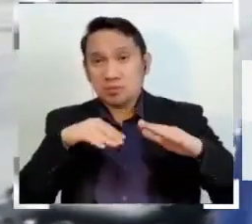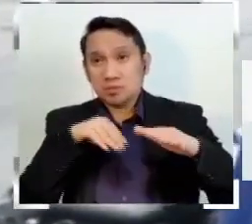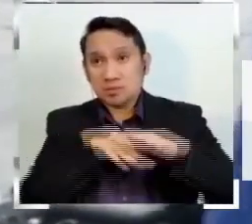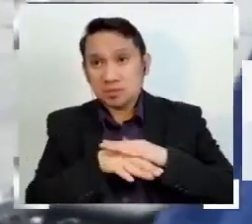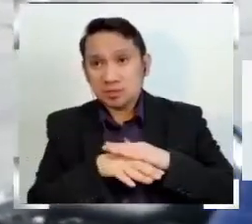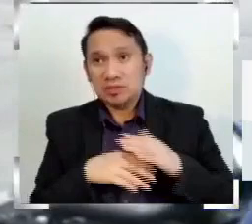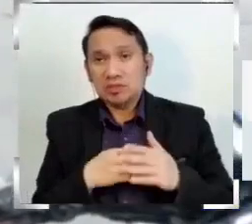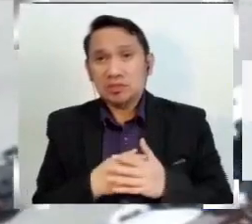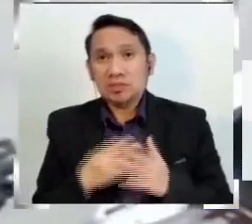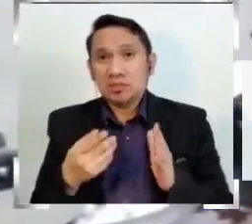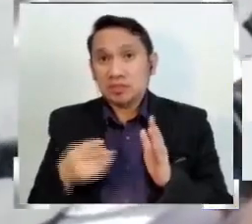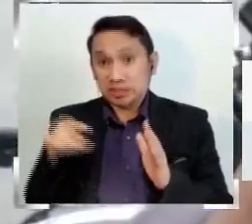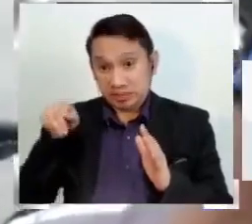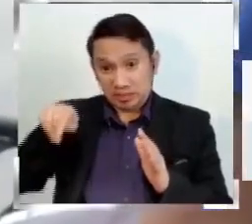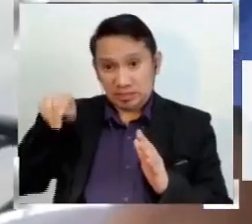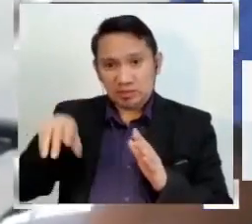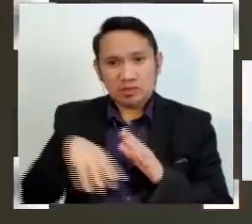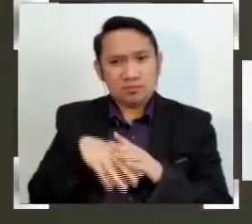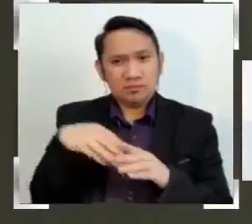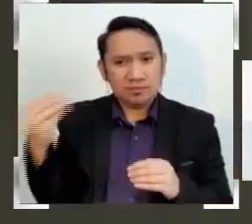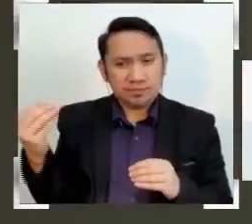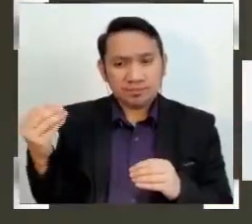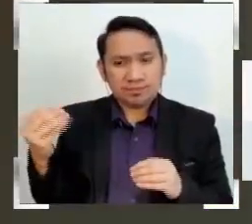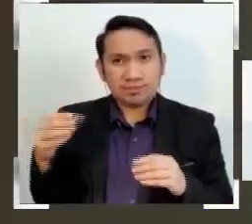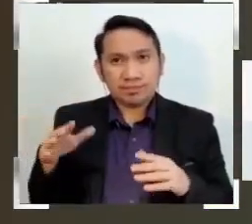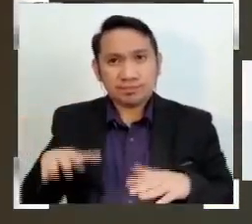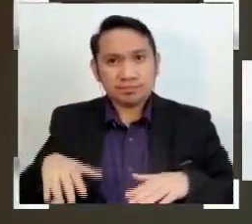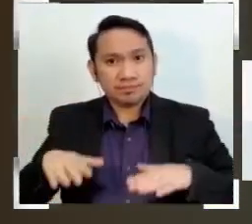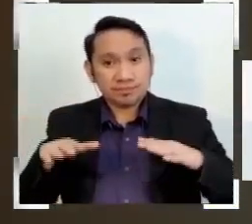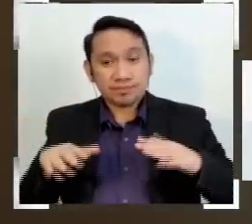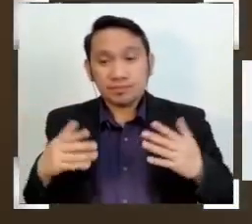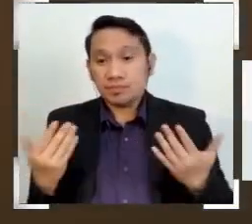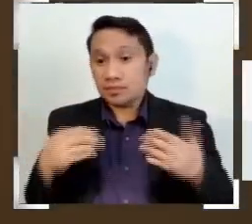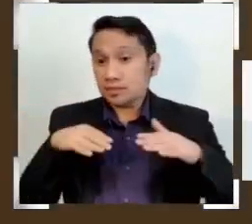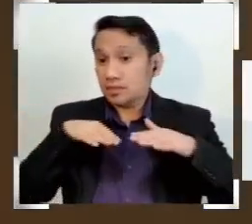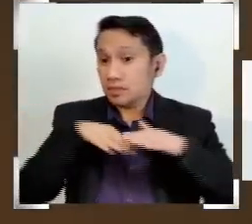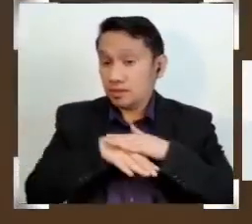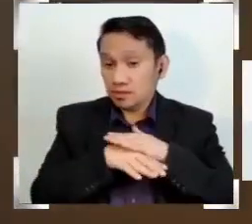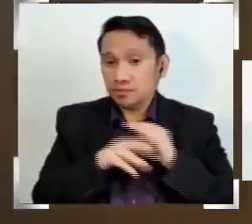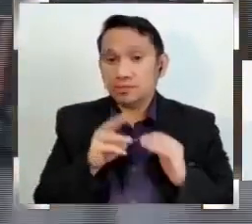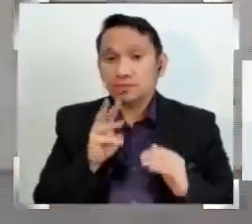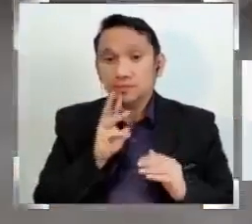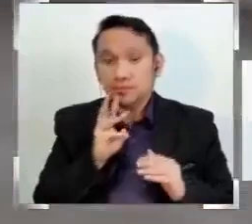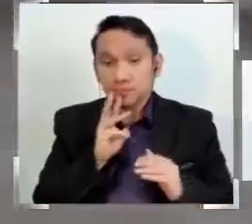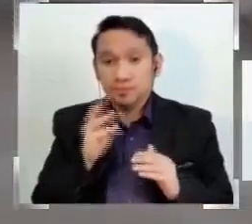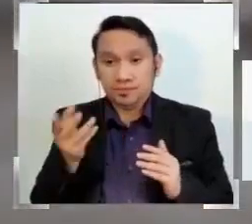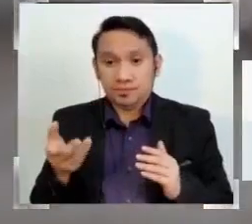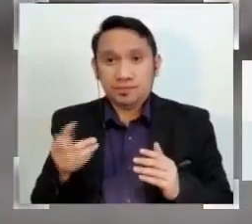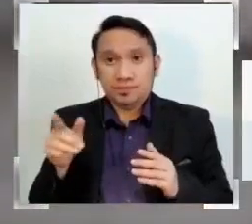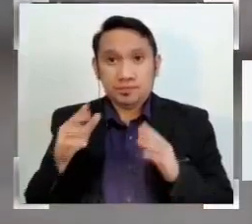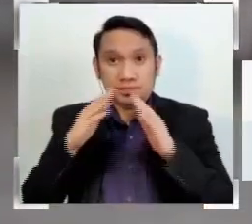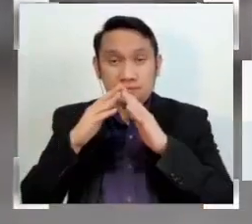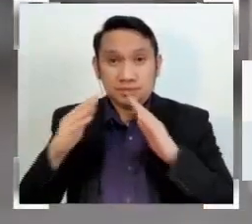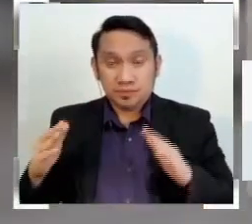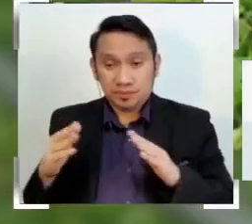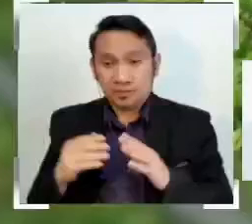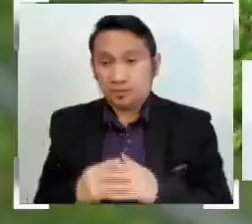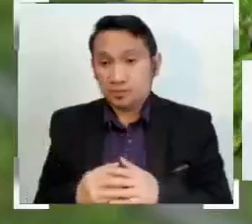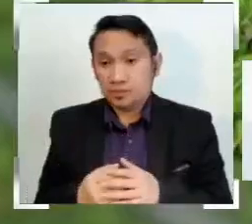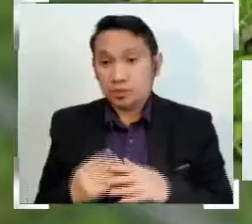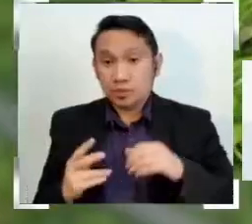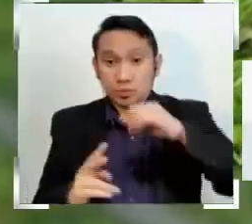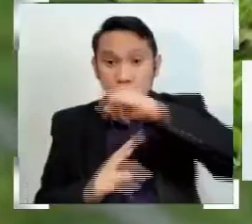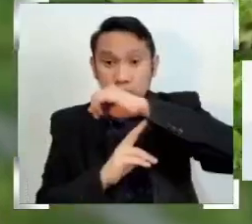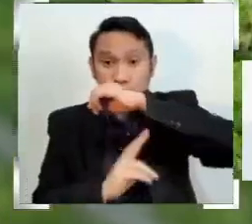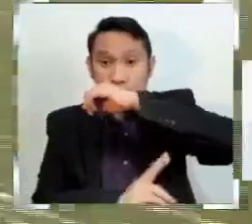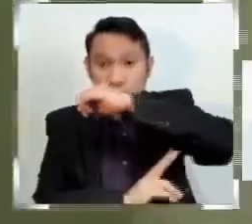sa labas, bago makarating ng tuod. Pinasok ng tubig ang ilang bahay sa Lubao. 2 tulay naman ang nasira sa